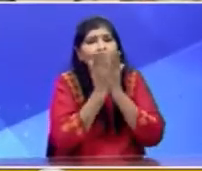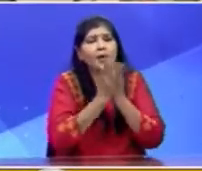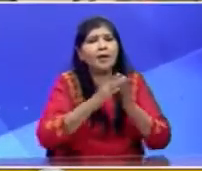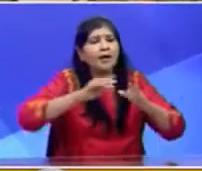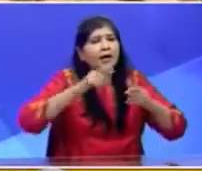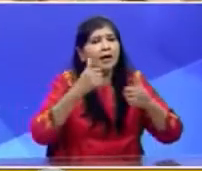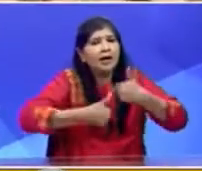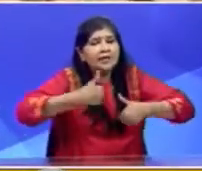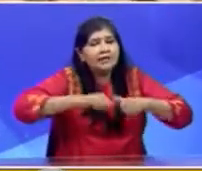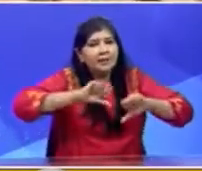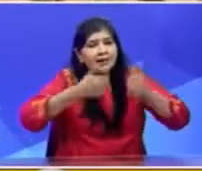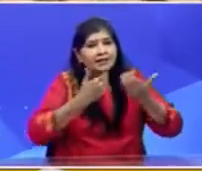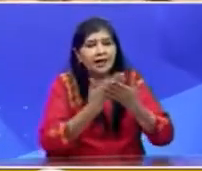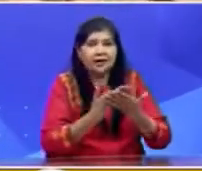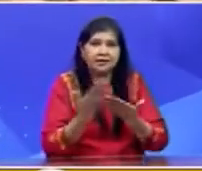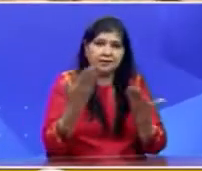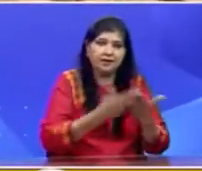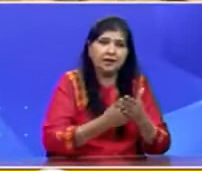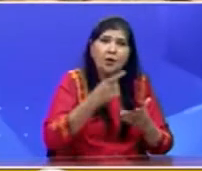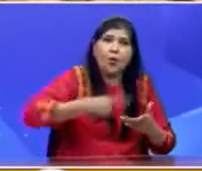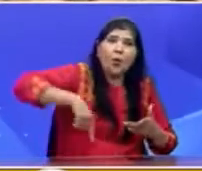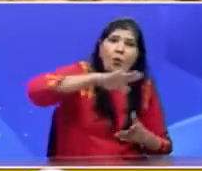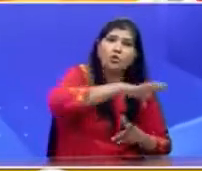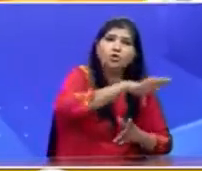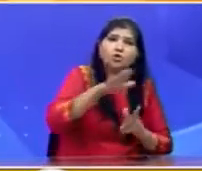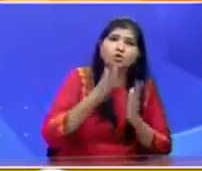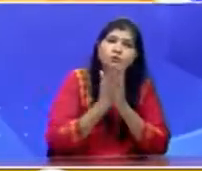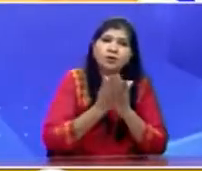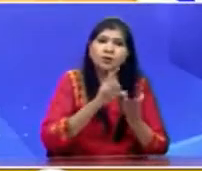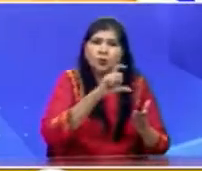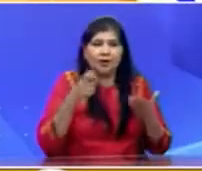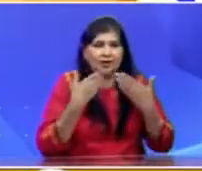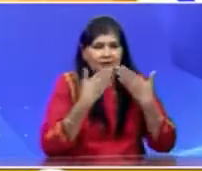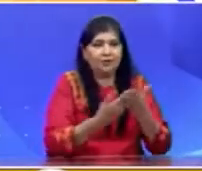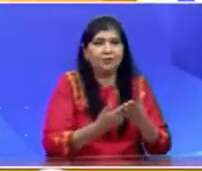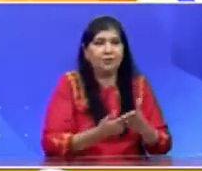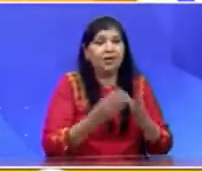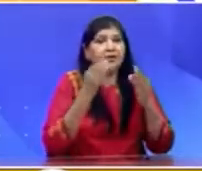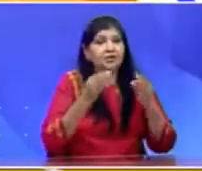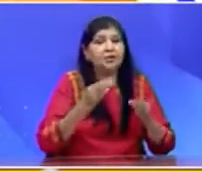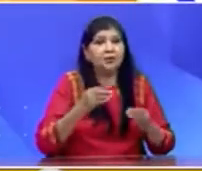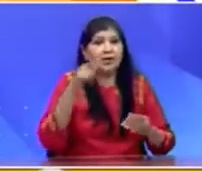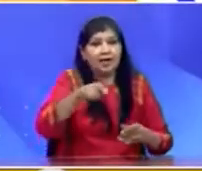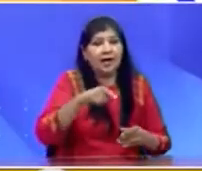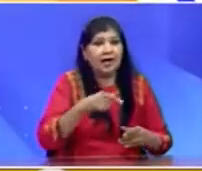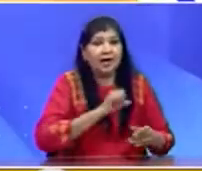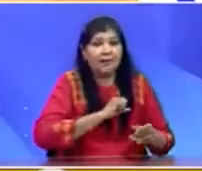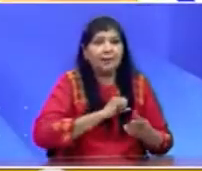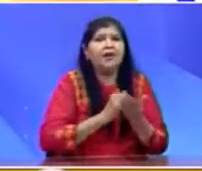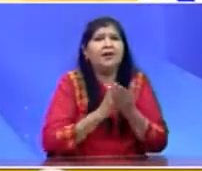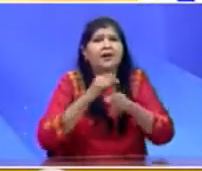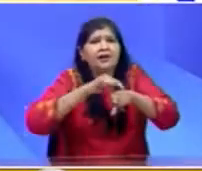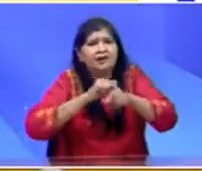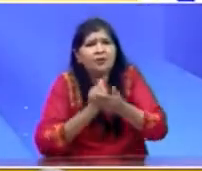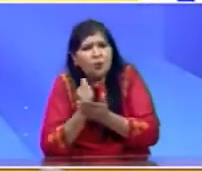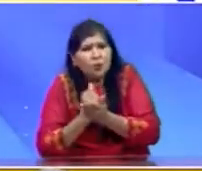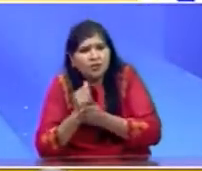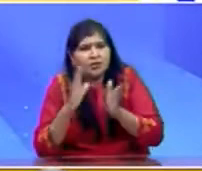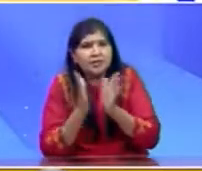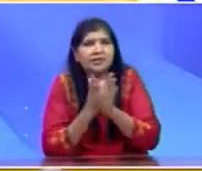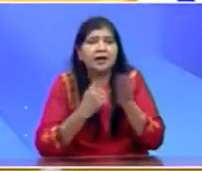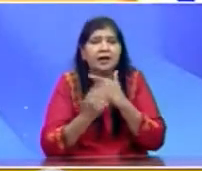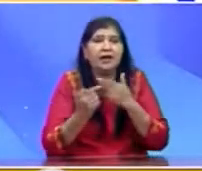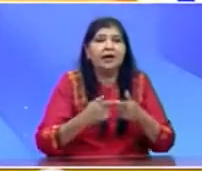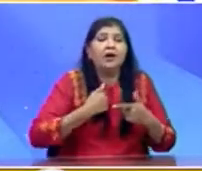भी घोषित हुए हैं। मैं उन सभी स्टूडेंट्स को बधाई देता हूं जिन्होंने अपने कठिन परिश्रम